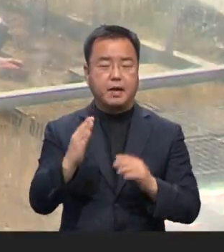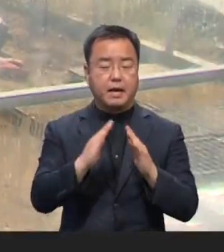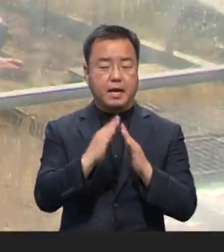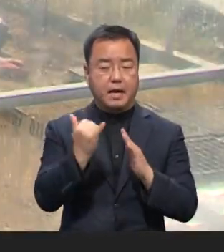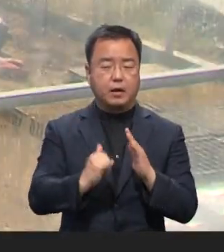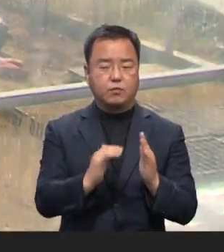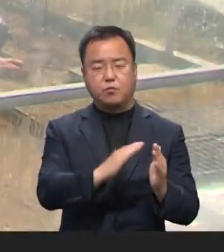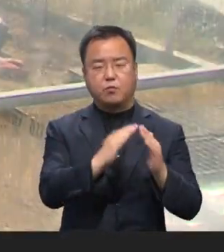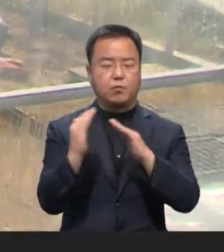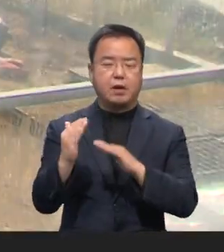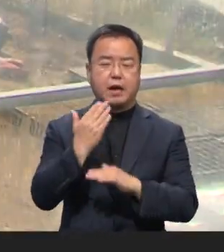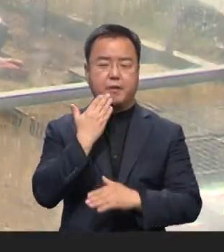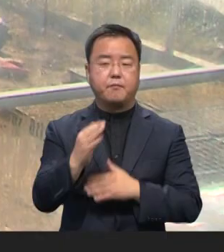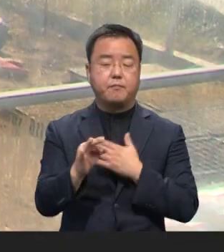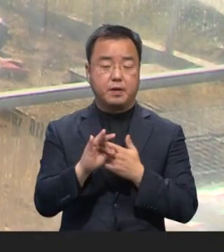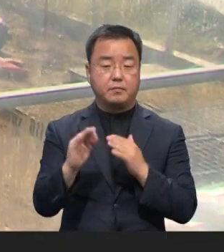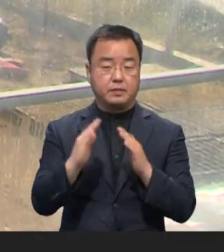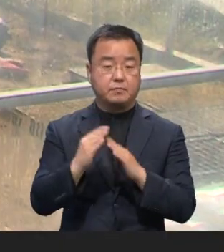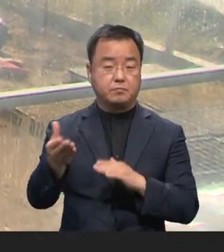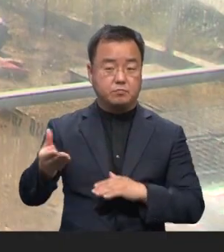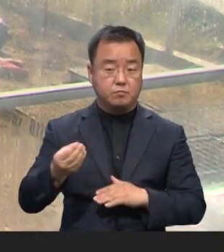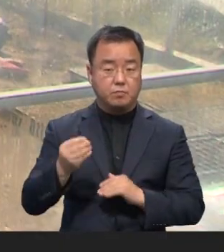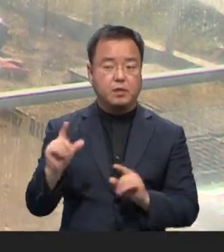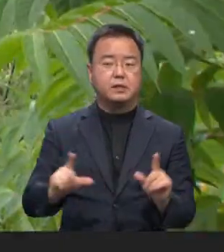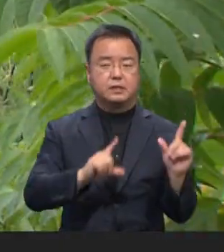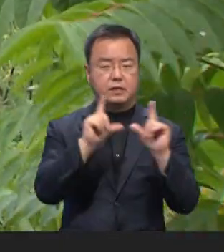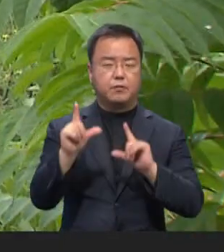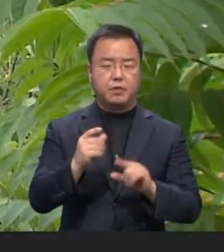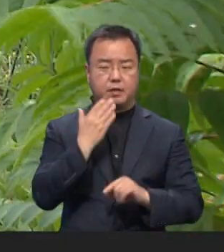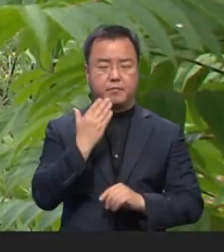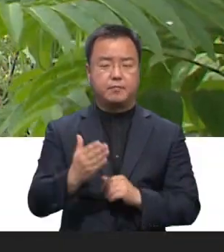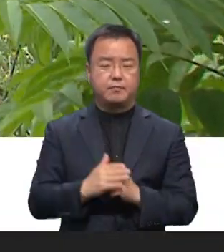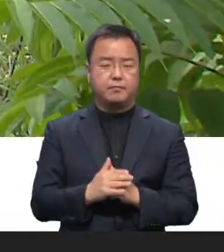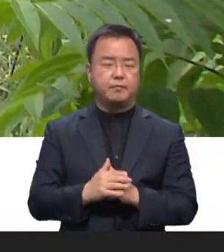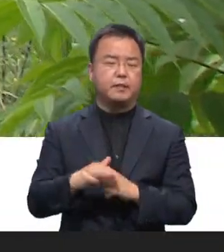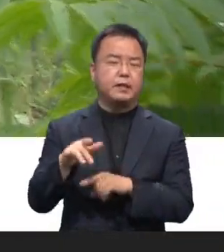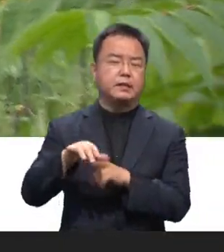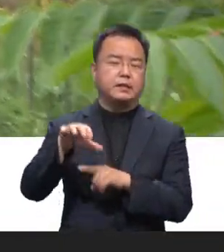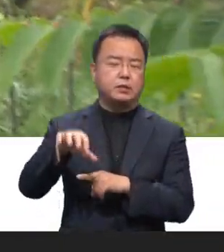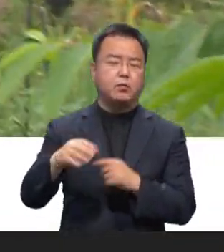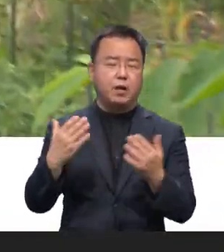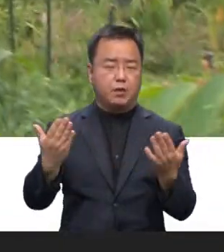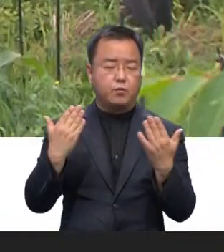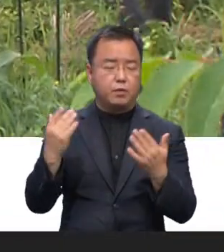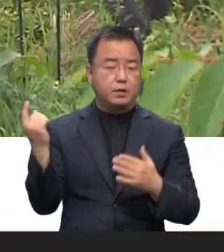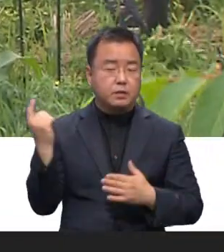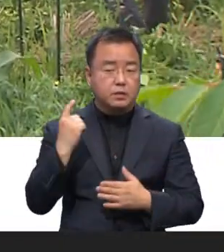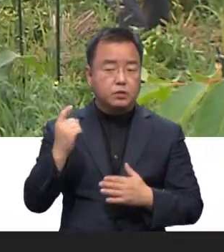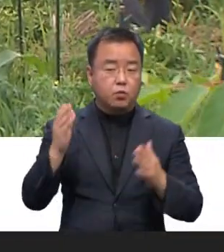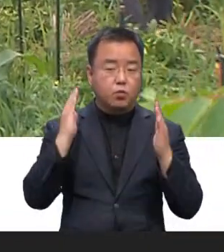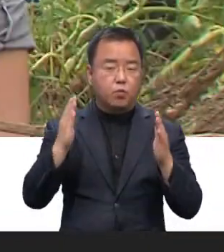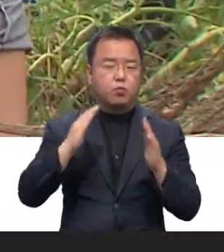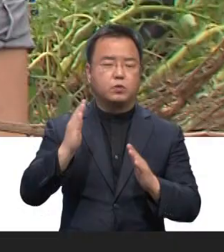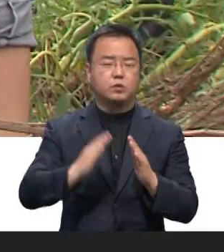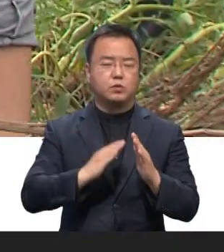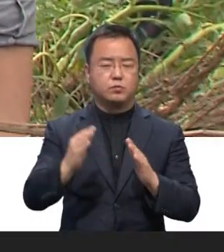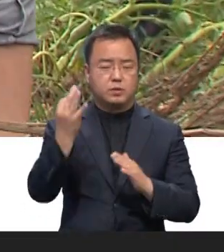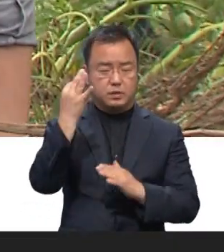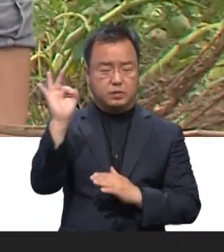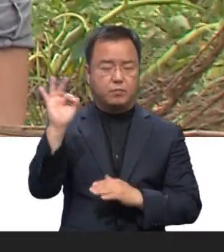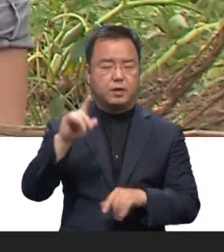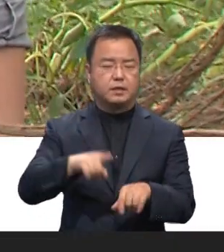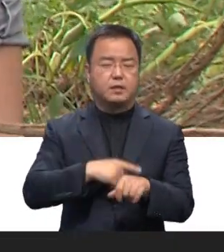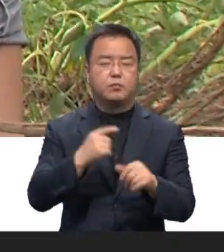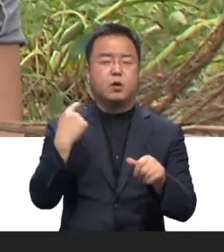경우엔 집을 빌려 함께 생활하는 것도 가능합니다. 농촌 학교에서 듣는 수업은 정식 수업으로 인정을 받고 생태 교육